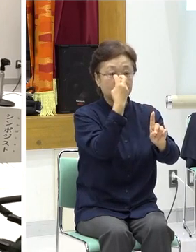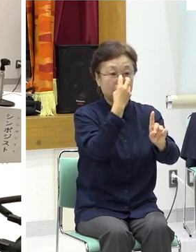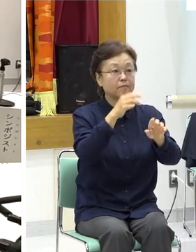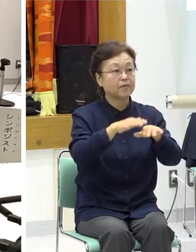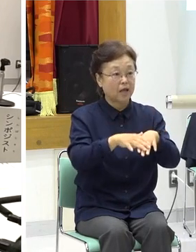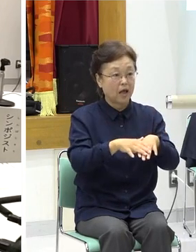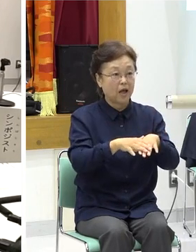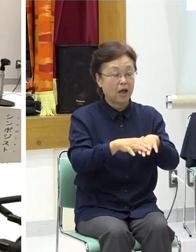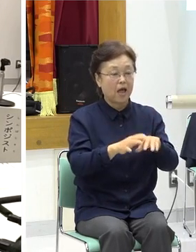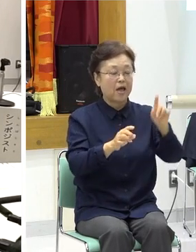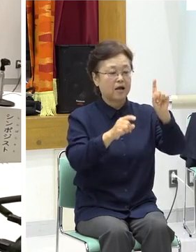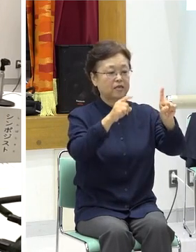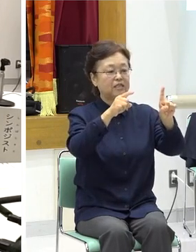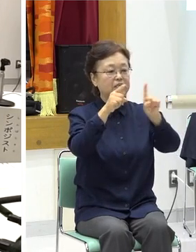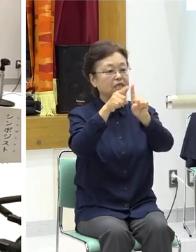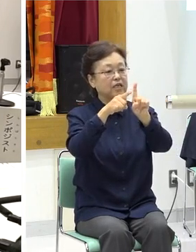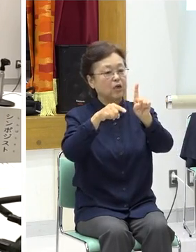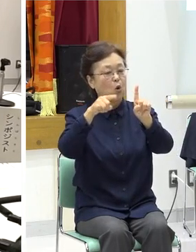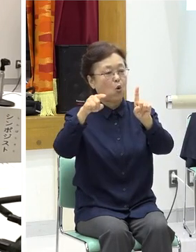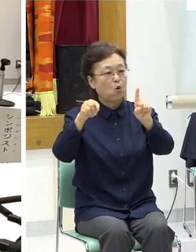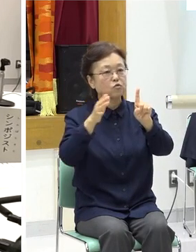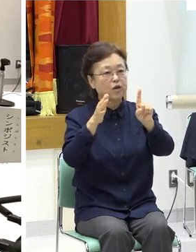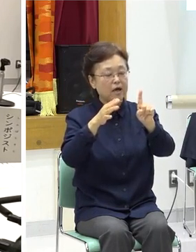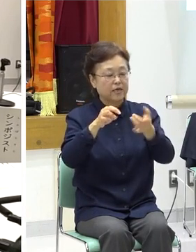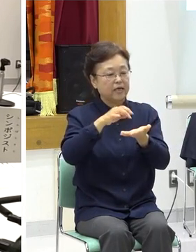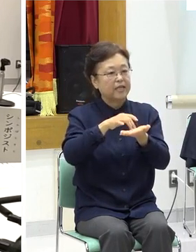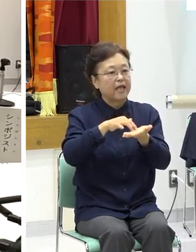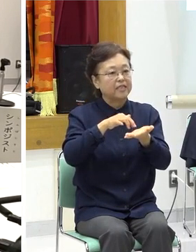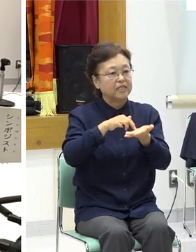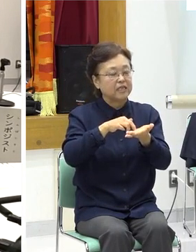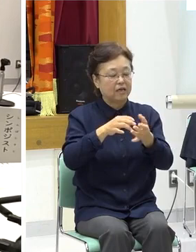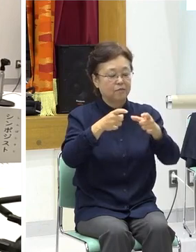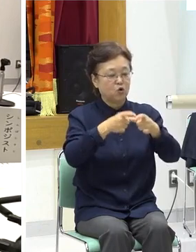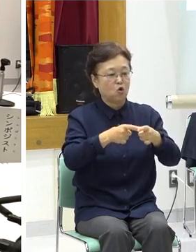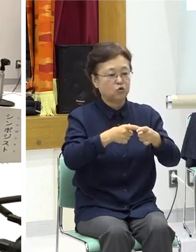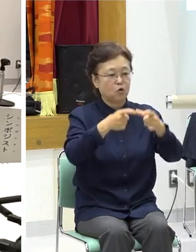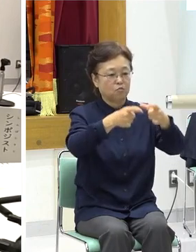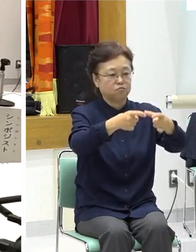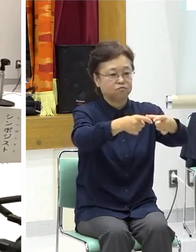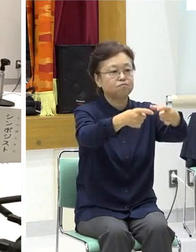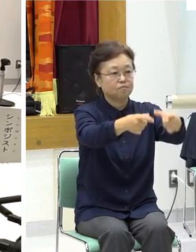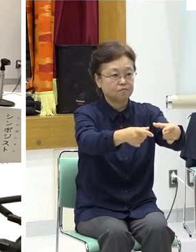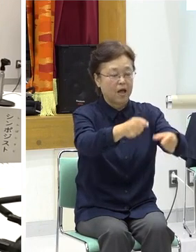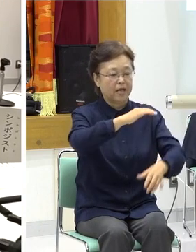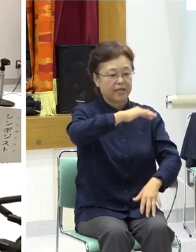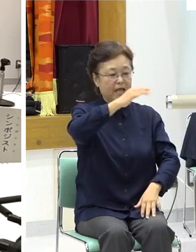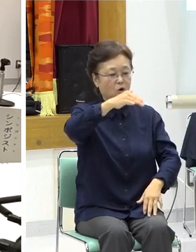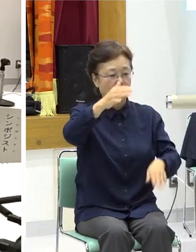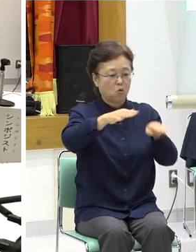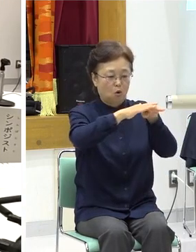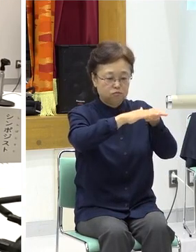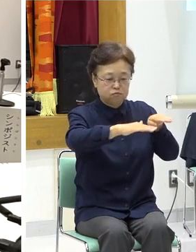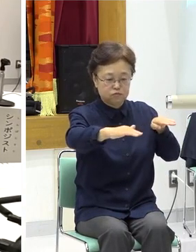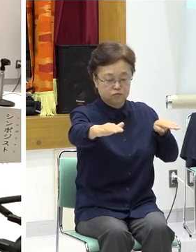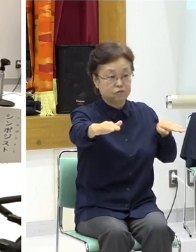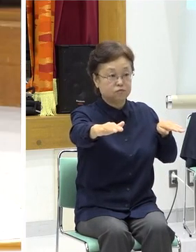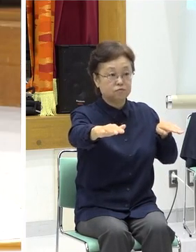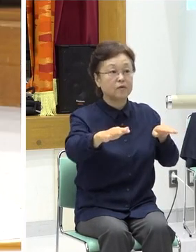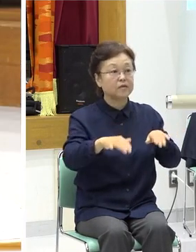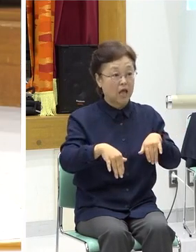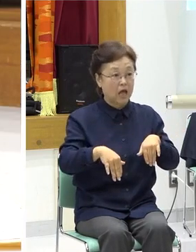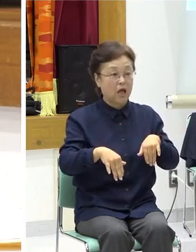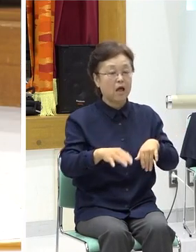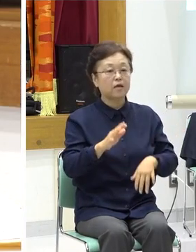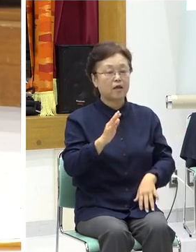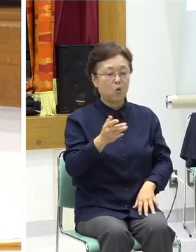大体1キロほど展示ブロックを敷設して、凸凹をなくして、平坦な歩道にしてるんですけど、